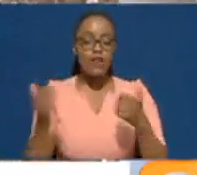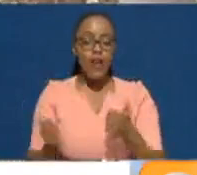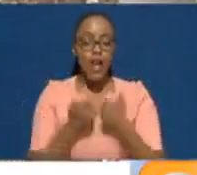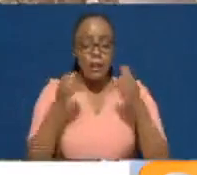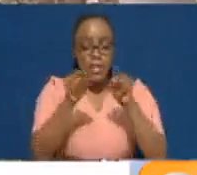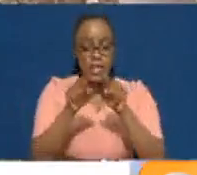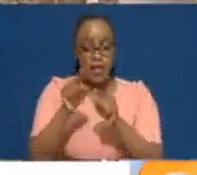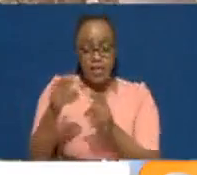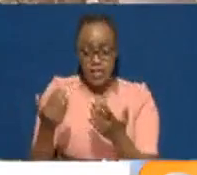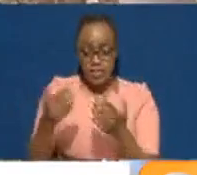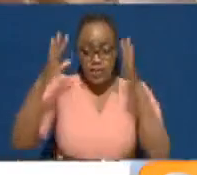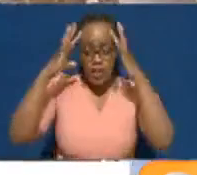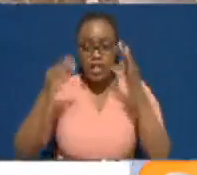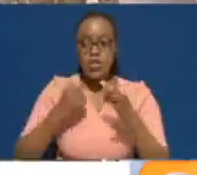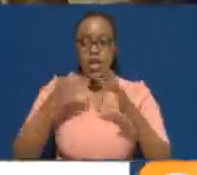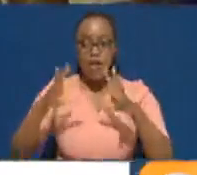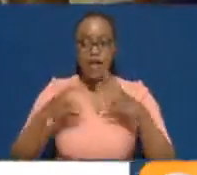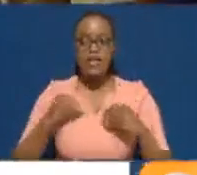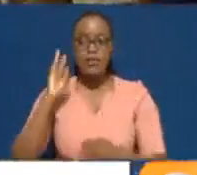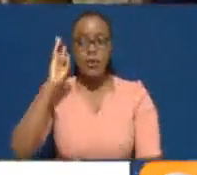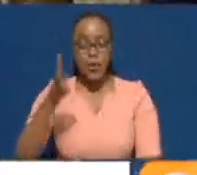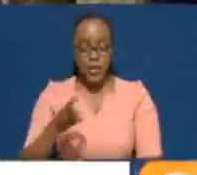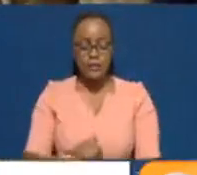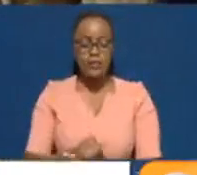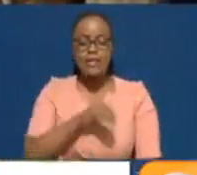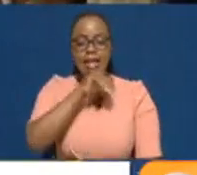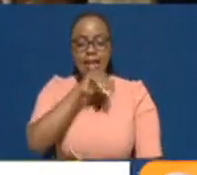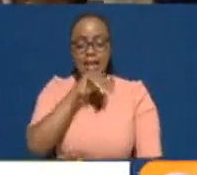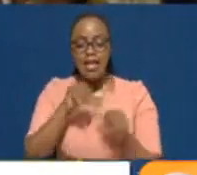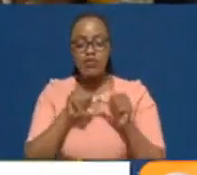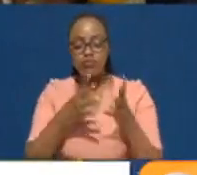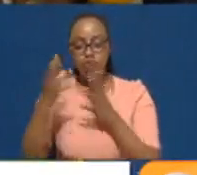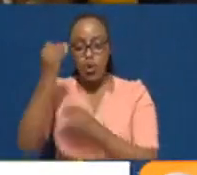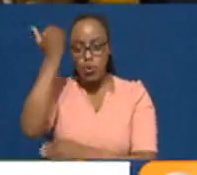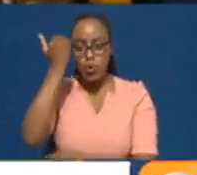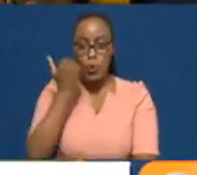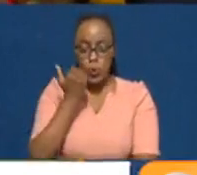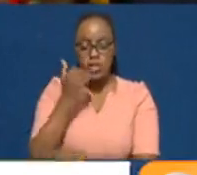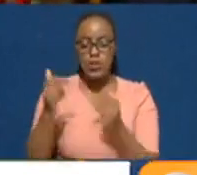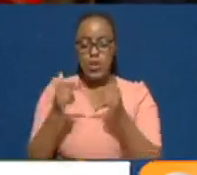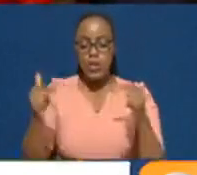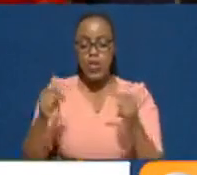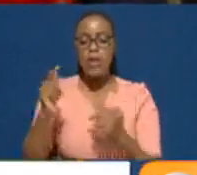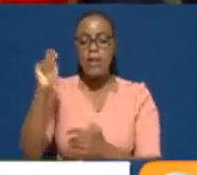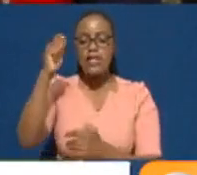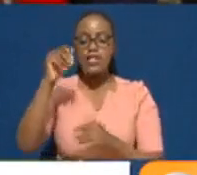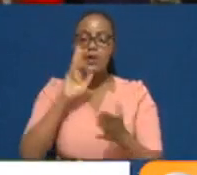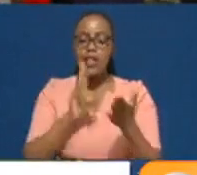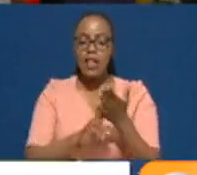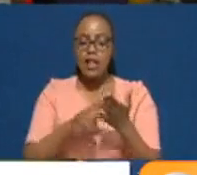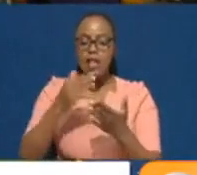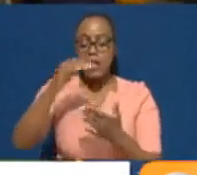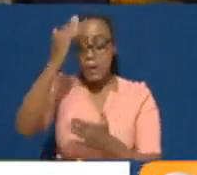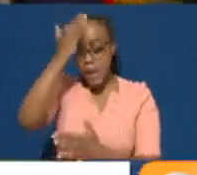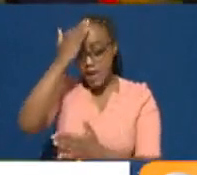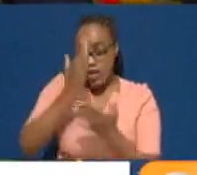Vile uamuzi itatolewa, sisi tutakubali. Huku Odinga akielekea mahakamani kupinga matokeo yaliyotangazwa Jumatatu iliyopita